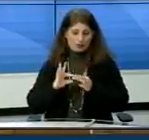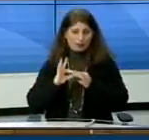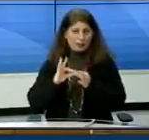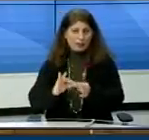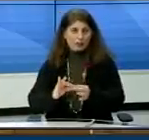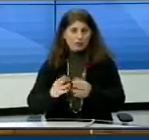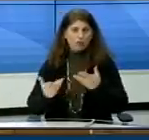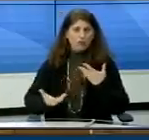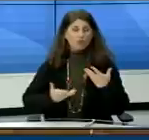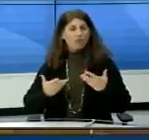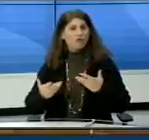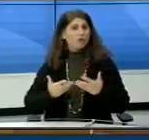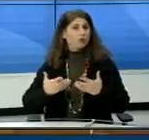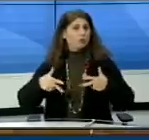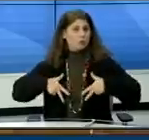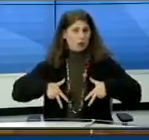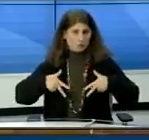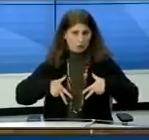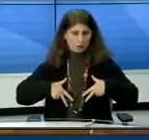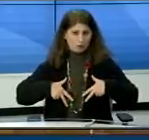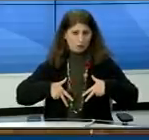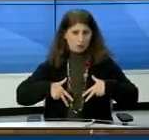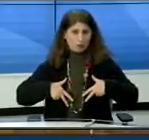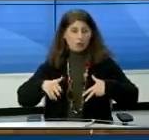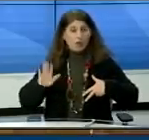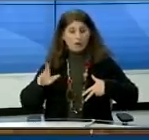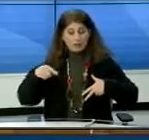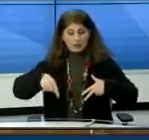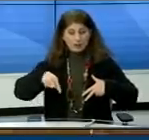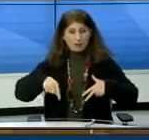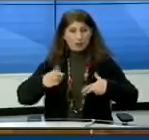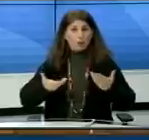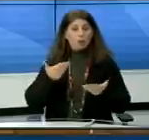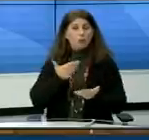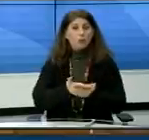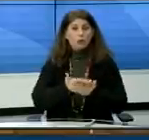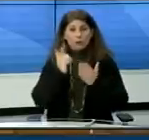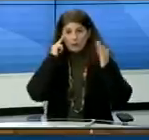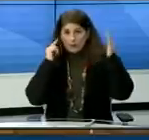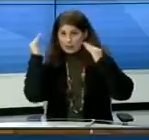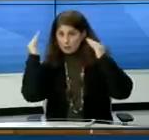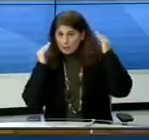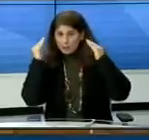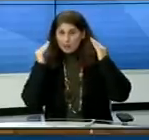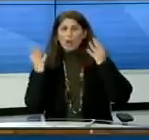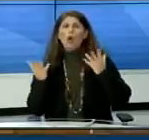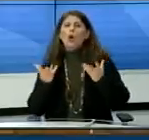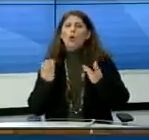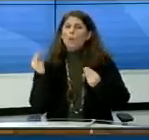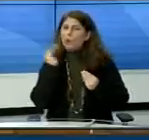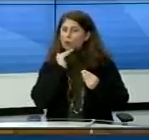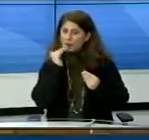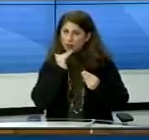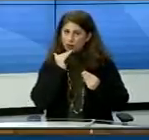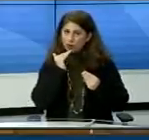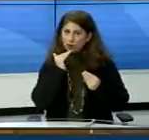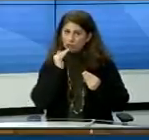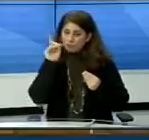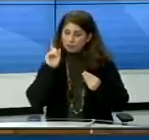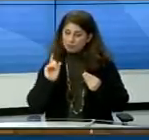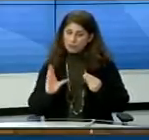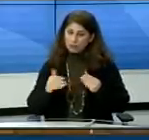στον εξυγχρονισμό του κράτους. Όσο για τη σημερινή πρόταση δυσπιστίας, πολύ γρήγορα,